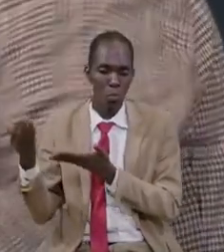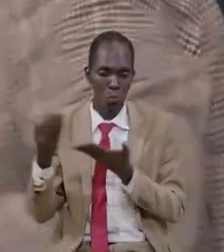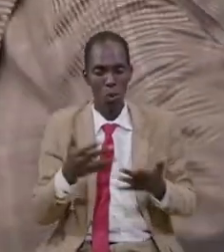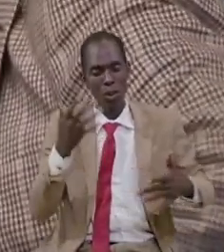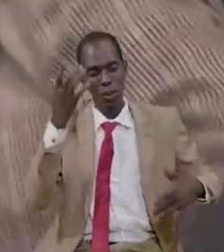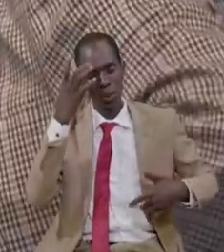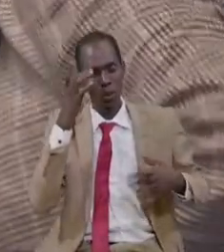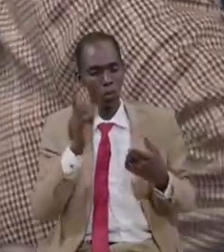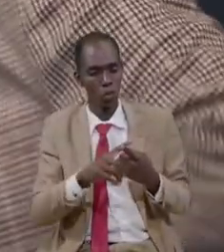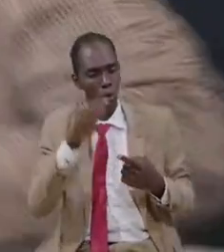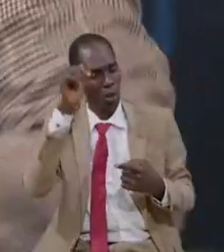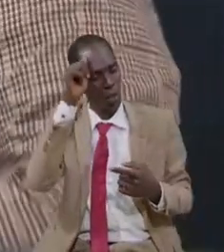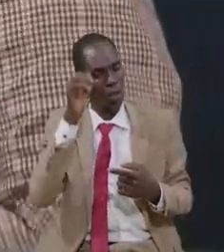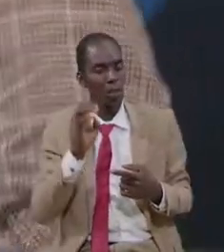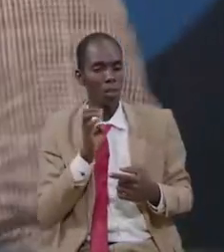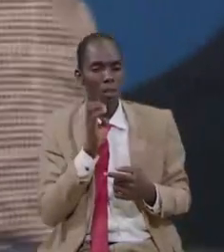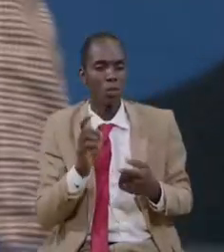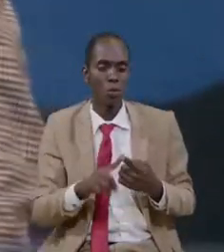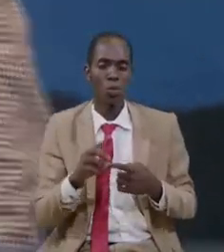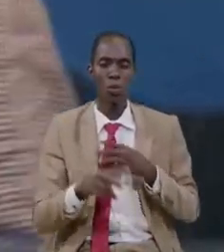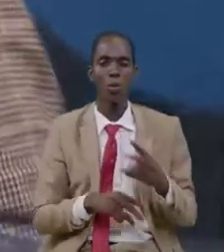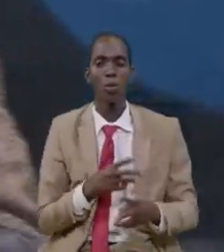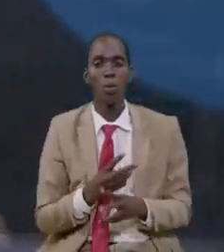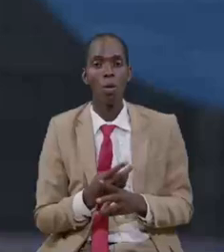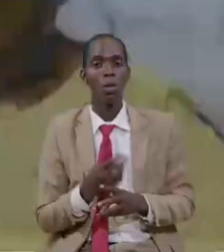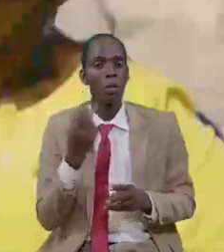oint Jésus-Christ de Nazareth,